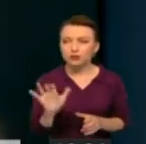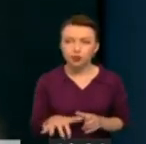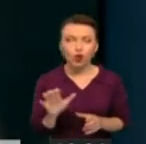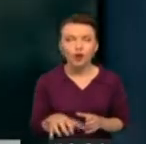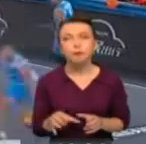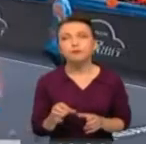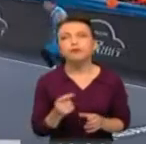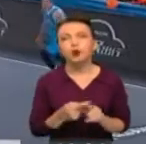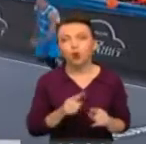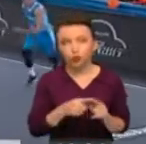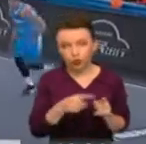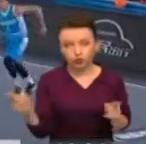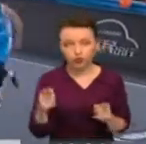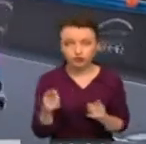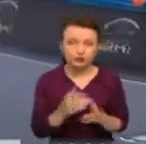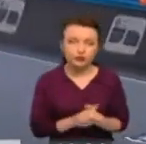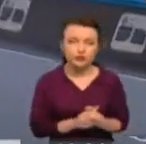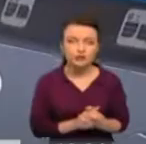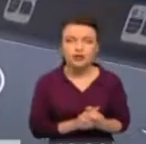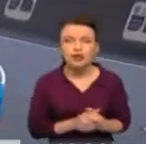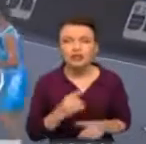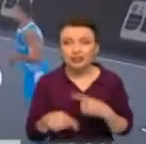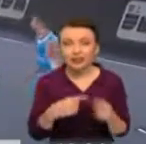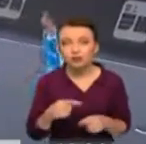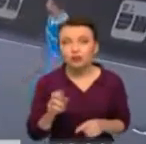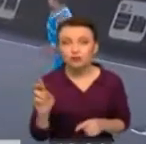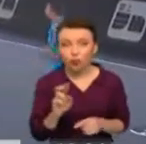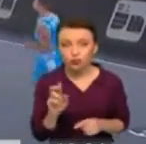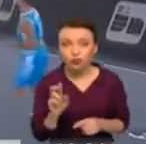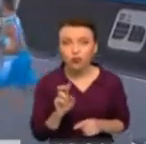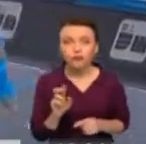поточному сезоні. Слідом за бронзою у Лізі нації підопічні